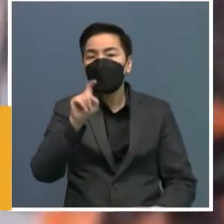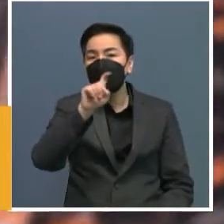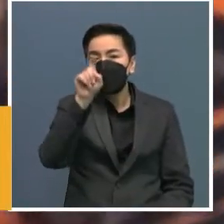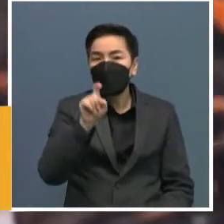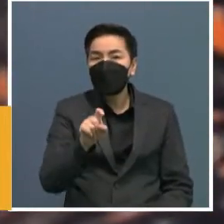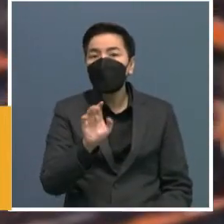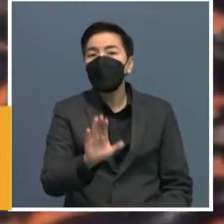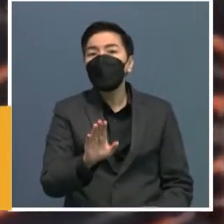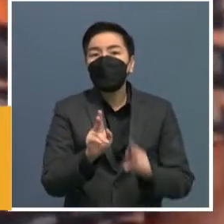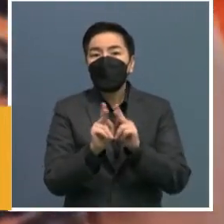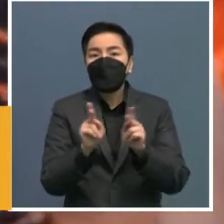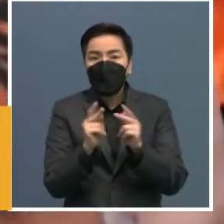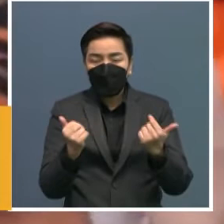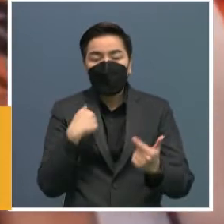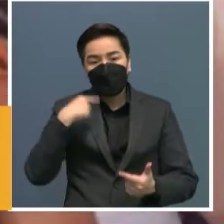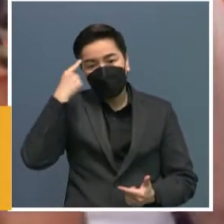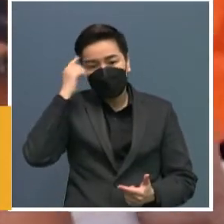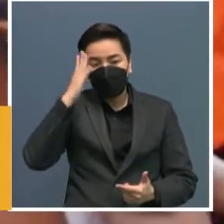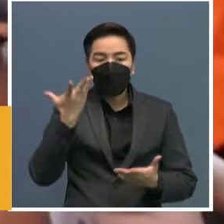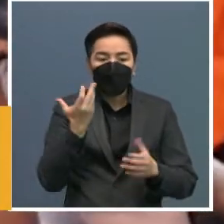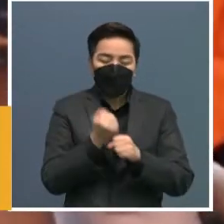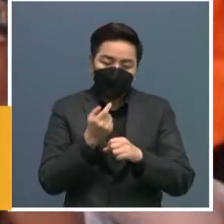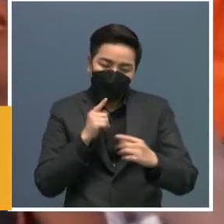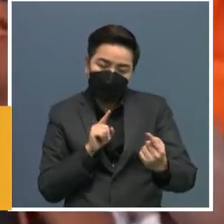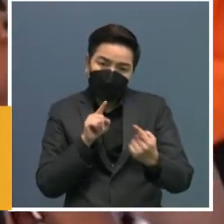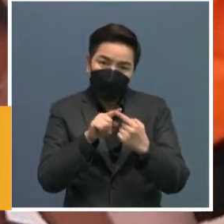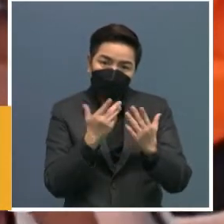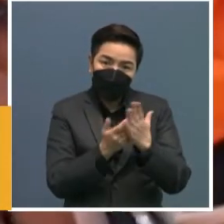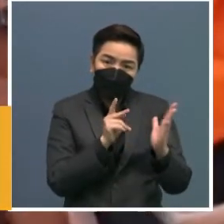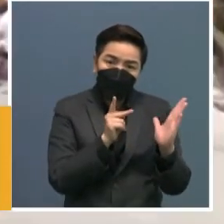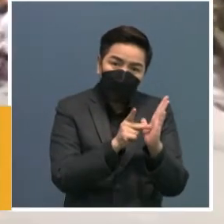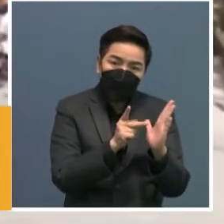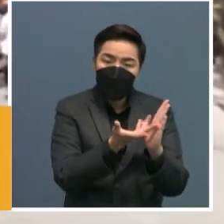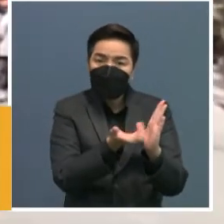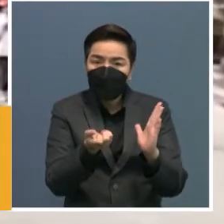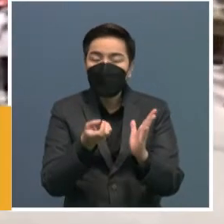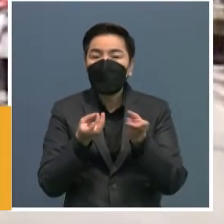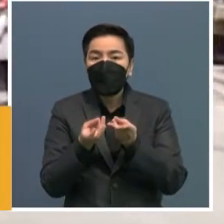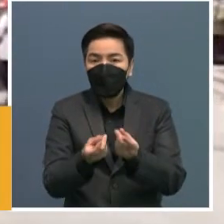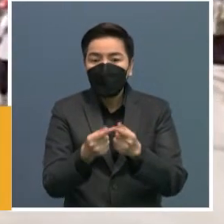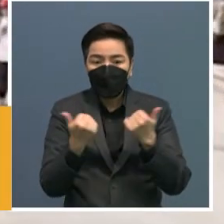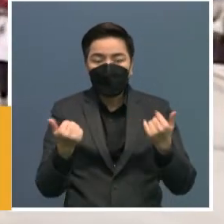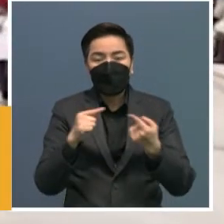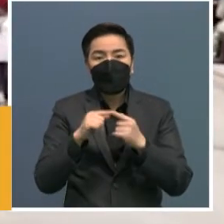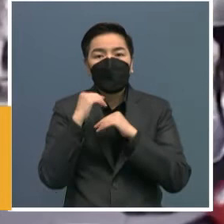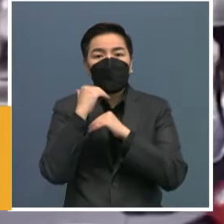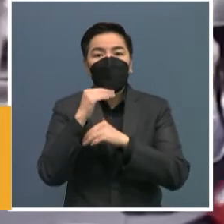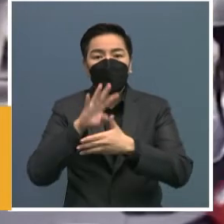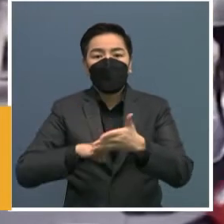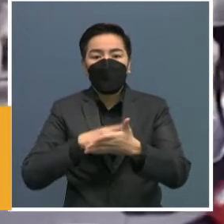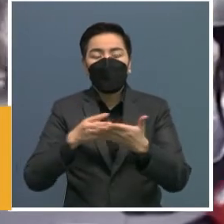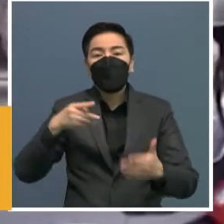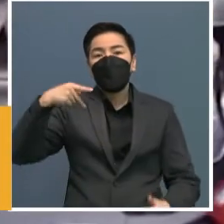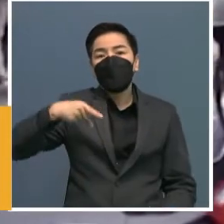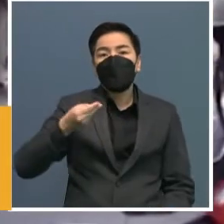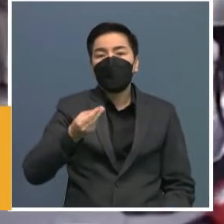สังเกตจากคณะกรรมาธิการนะคะเพื่อที่จะได้สะดวกในการเข้าถึงสินเชื่อให้เร็วขึ้นหรือไม่อย่างนั้นก็กำหนดเกณฑ์พิเศษให้สอด